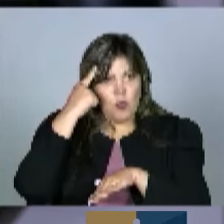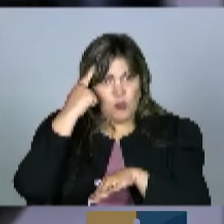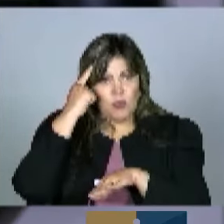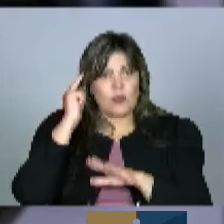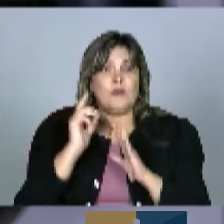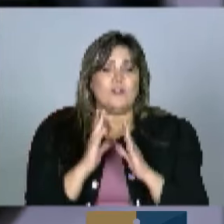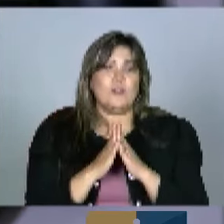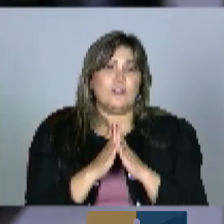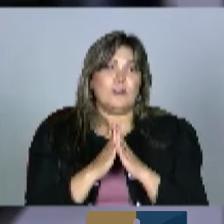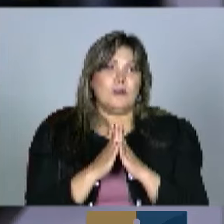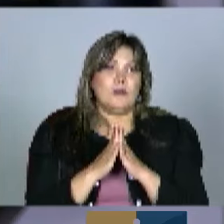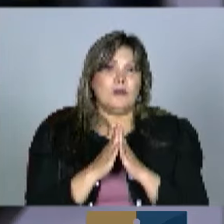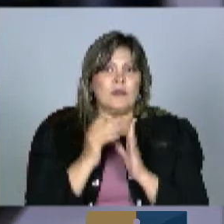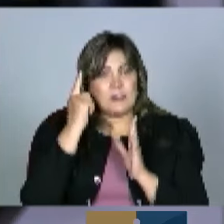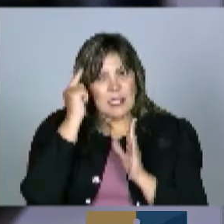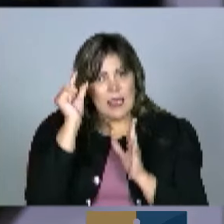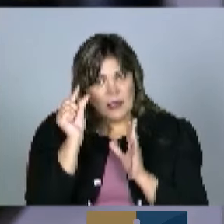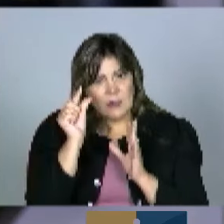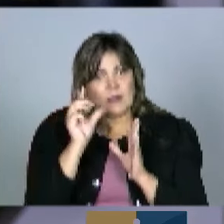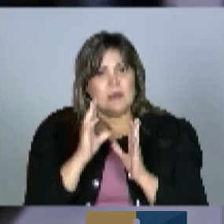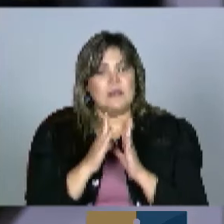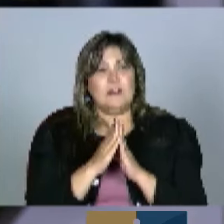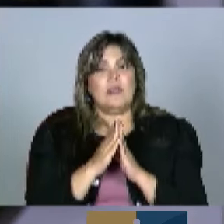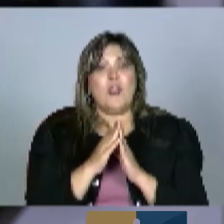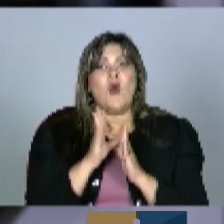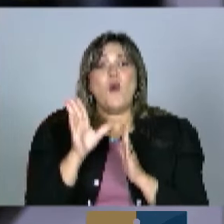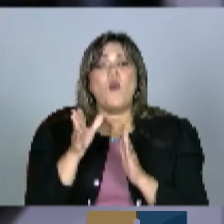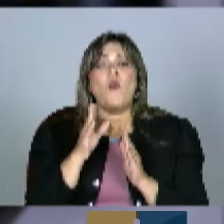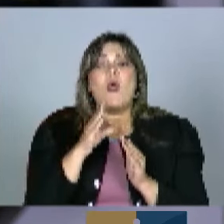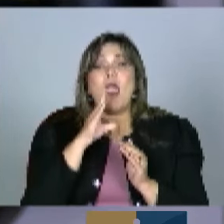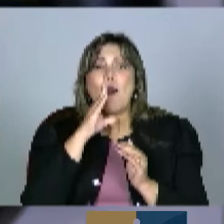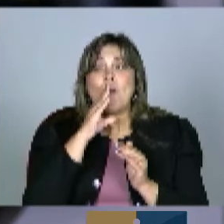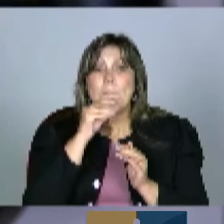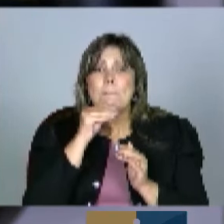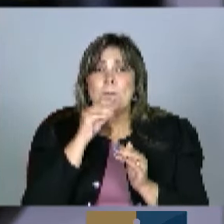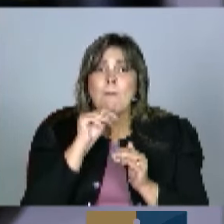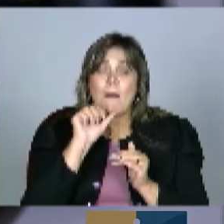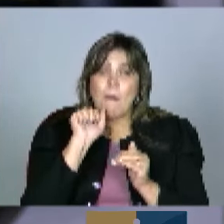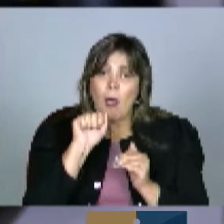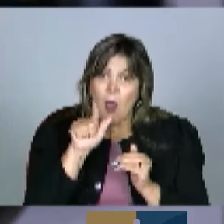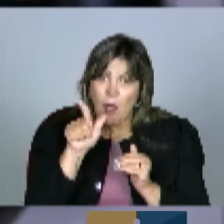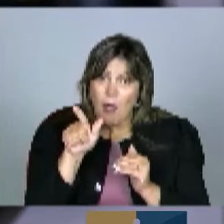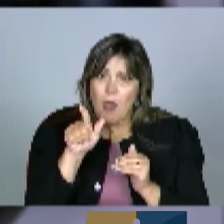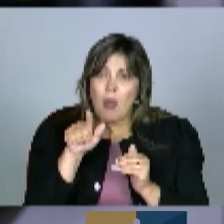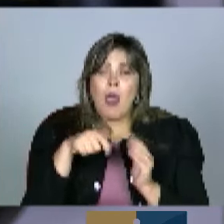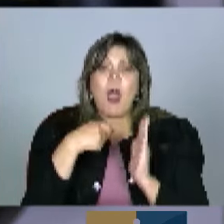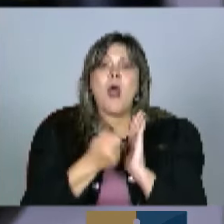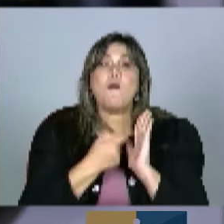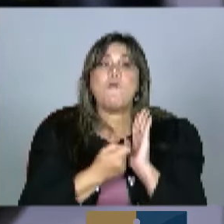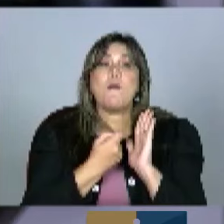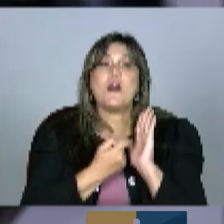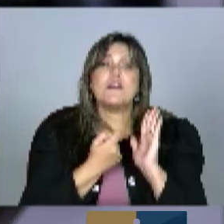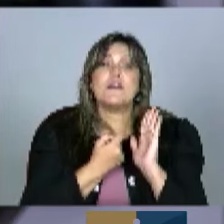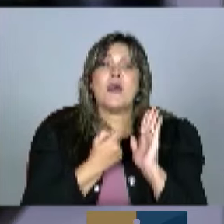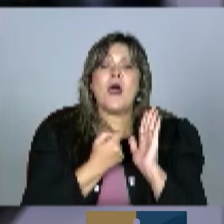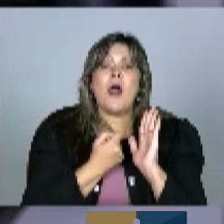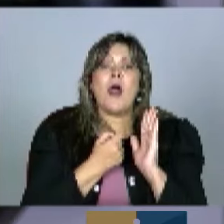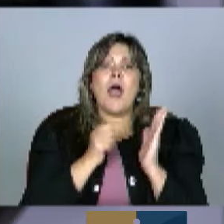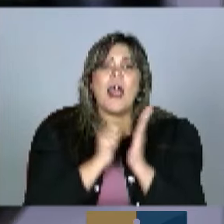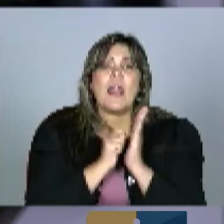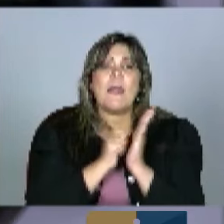مريض ذهنيا اه اه وحمايه كتبه تنازل كان ليه نص البيت باسمه يعني حمايه عشان معك حب